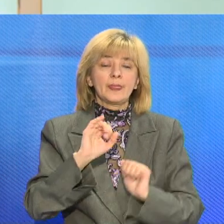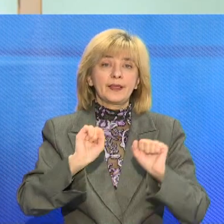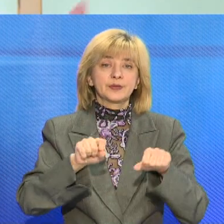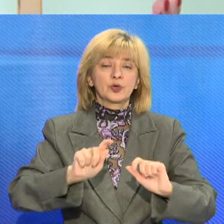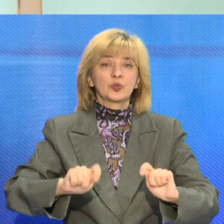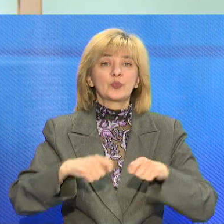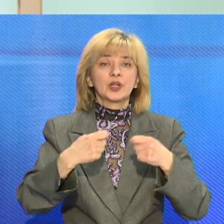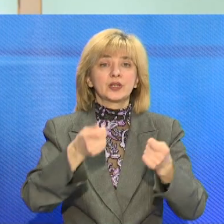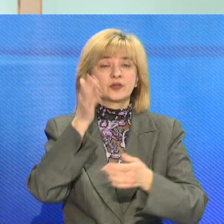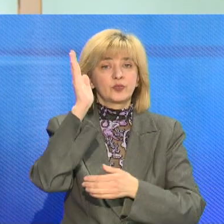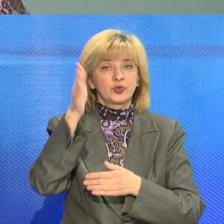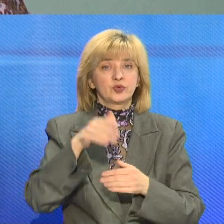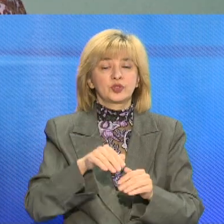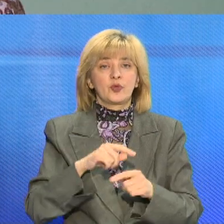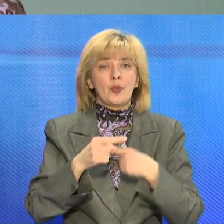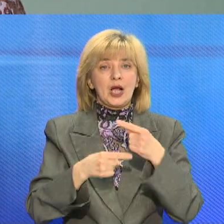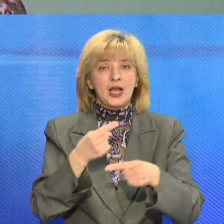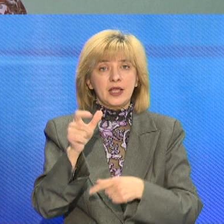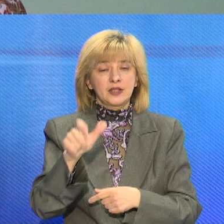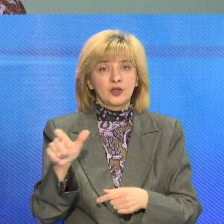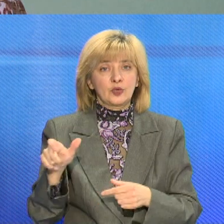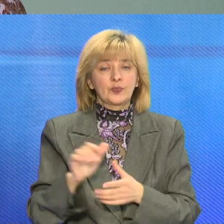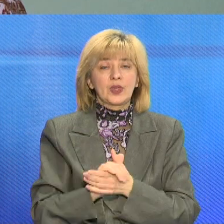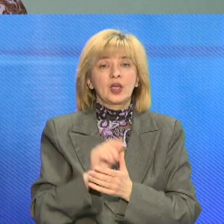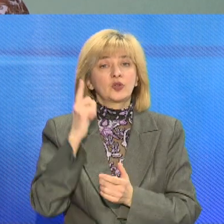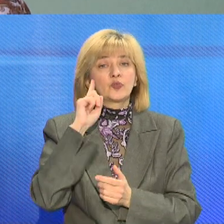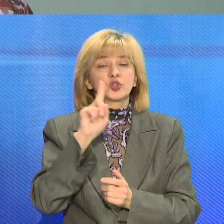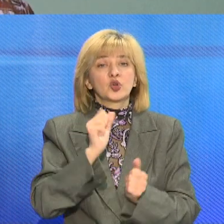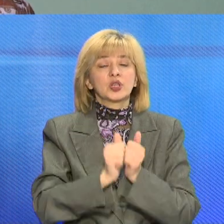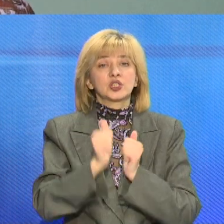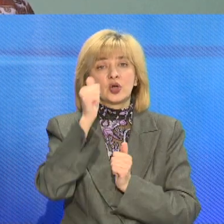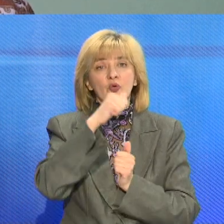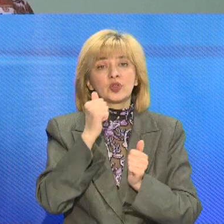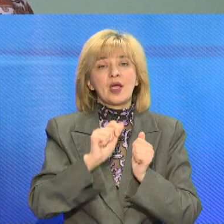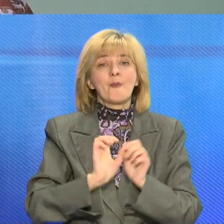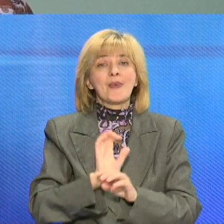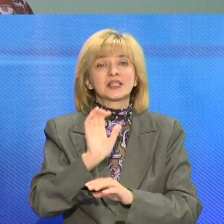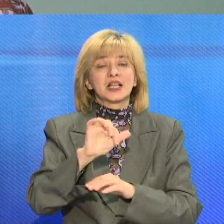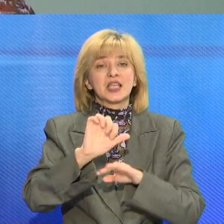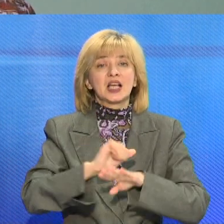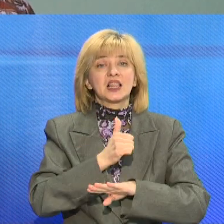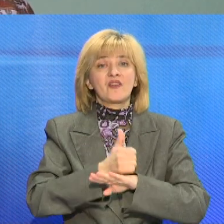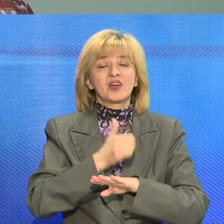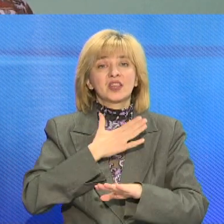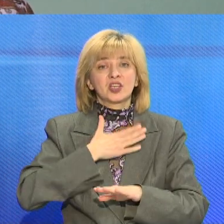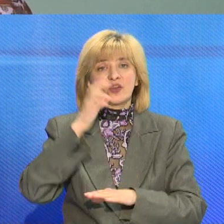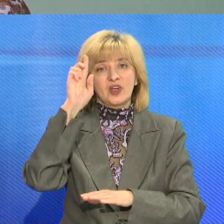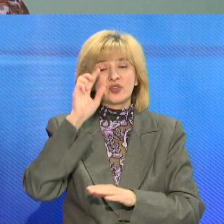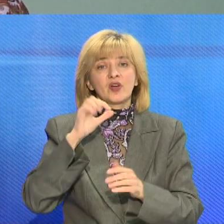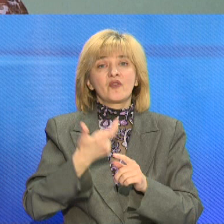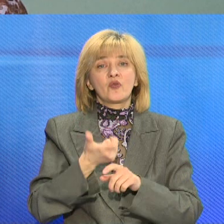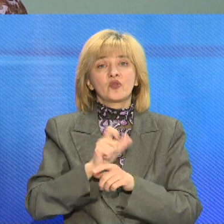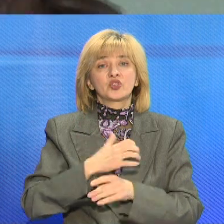передать его будущему поколению. Я думаю, что ежегодное послание главы нашего государства – это очень важное событие в жизни